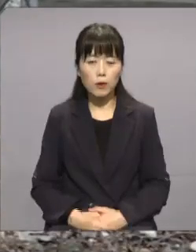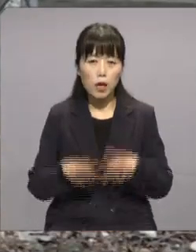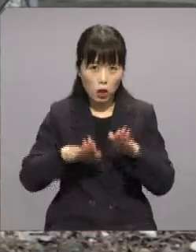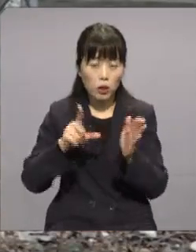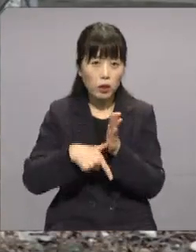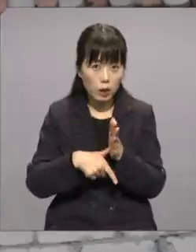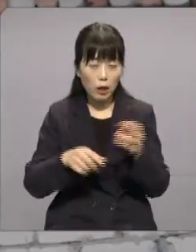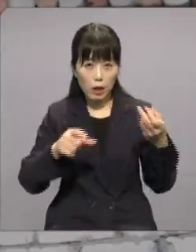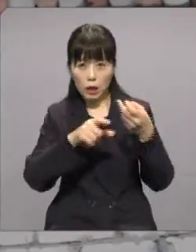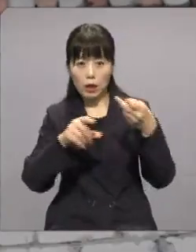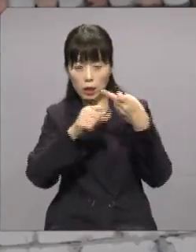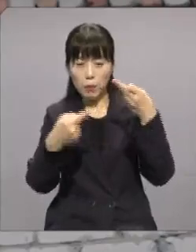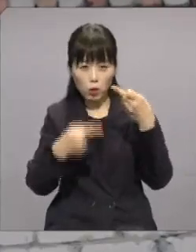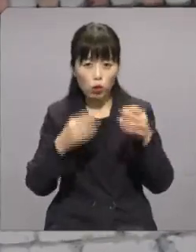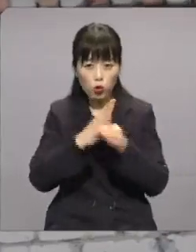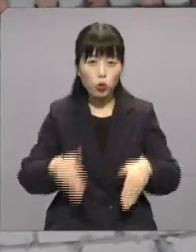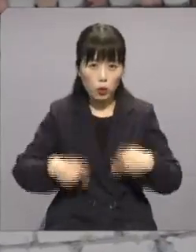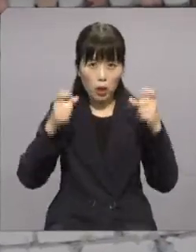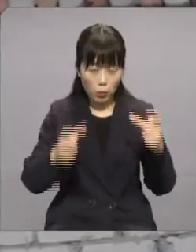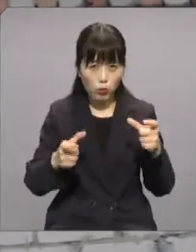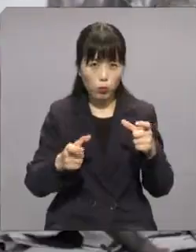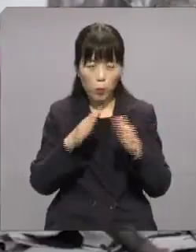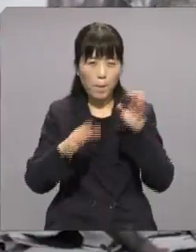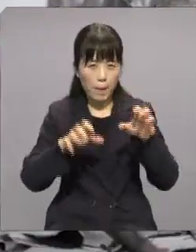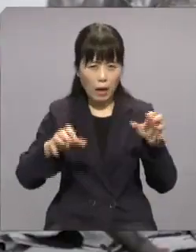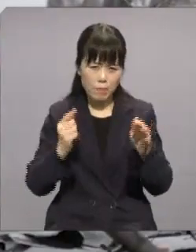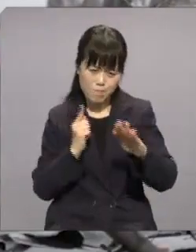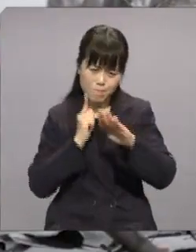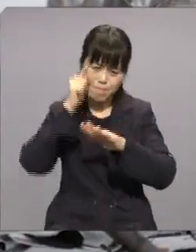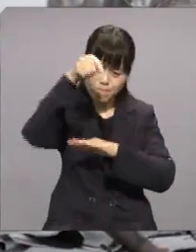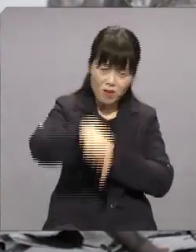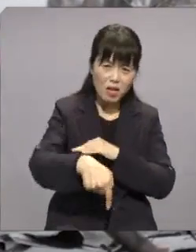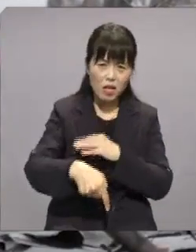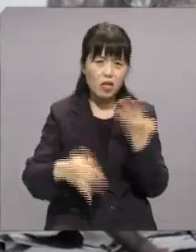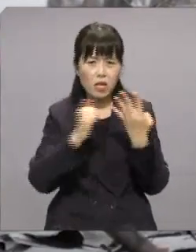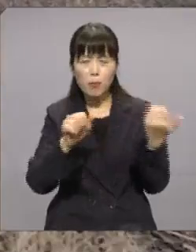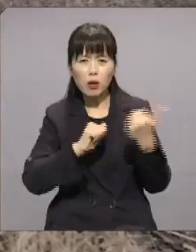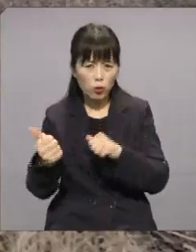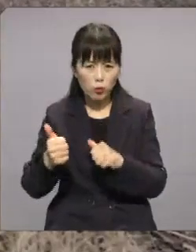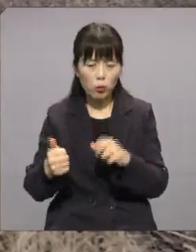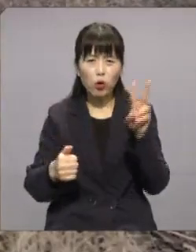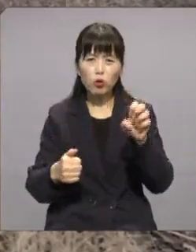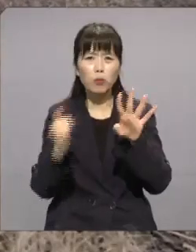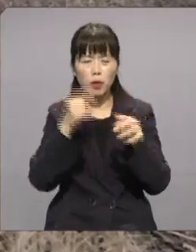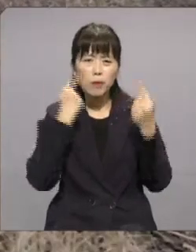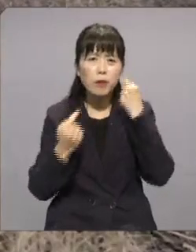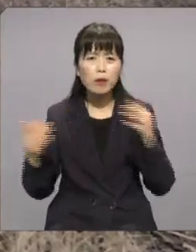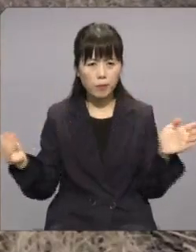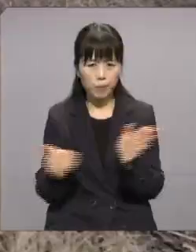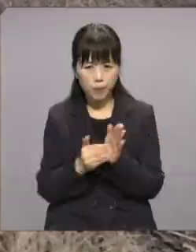현지 시간 1일 우크라이나 중남부 드니프로의 한 마을에 미사일이 떨어져 최소 4명이 숨지고 24명이